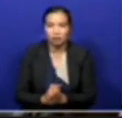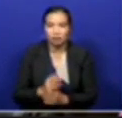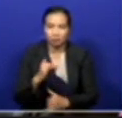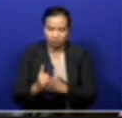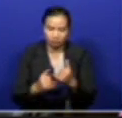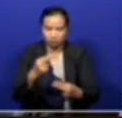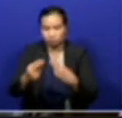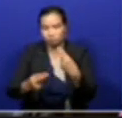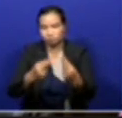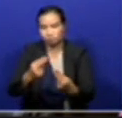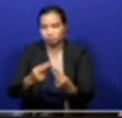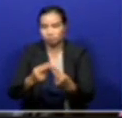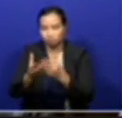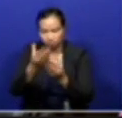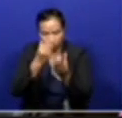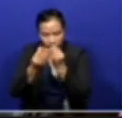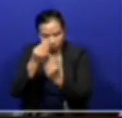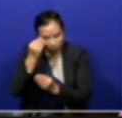าน